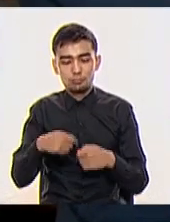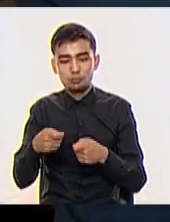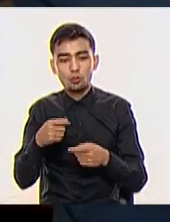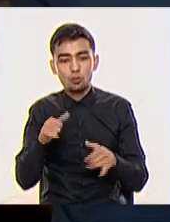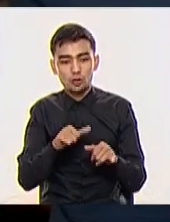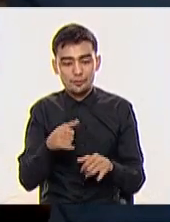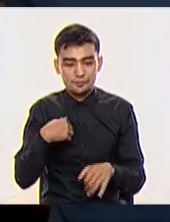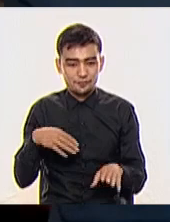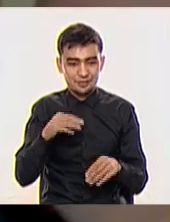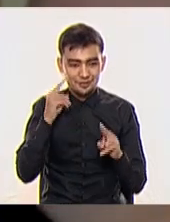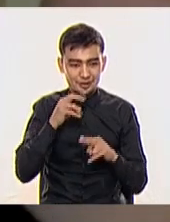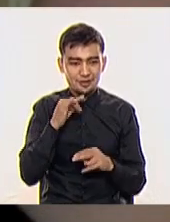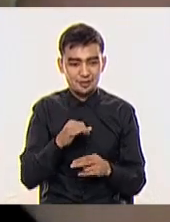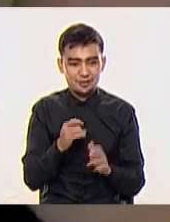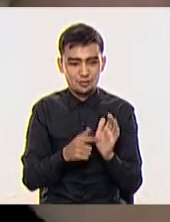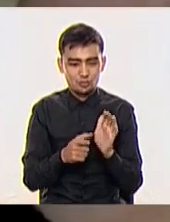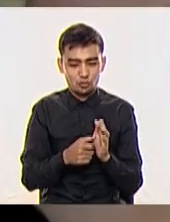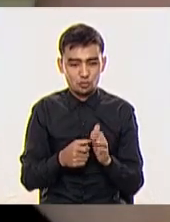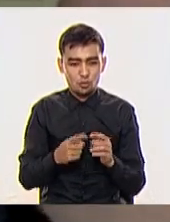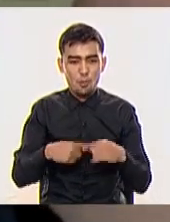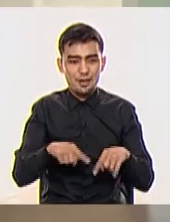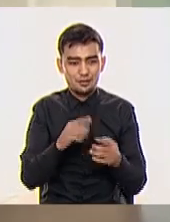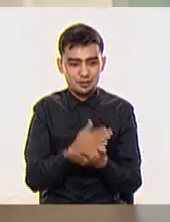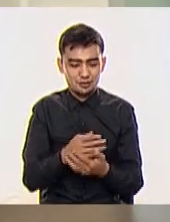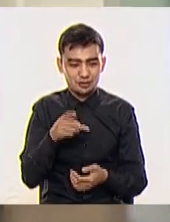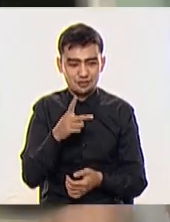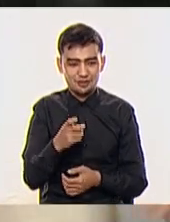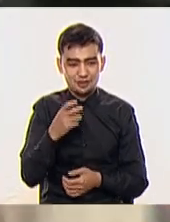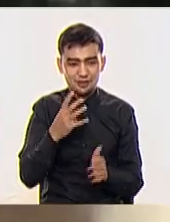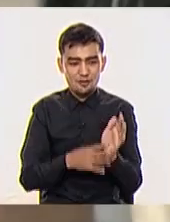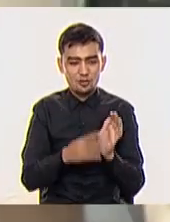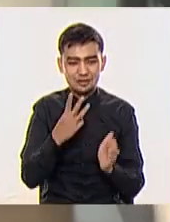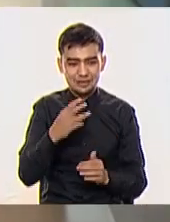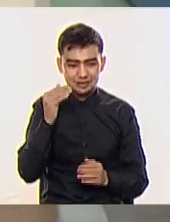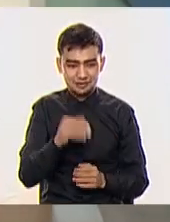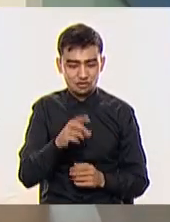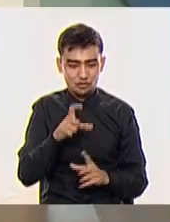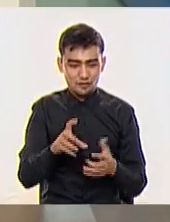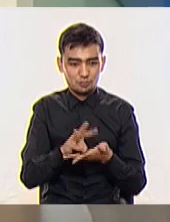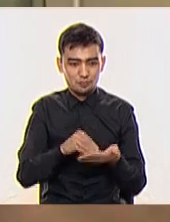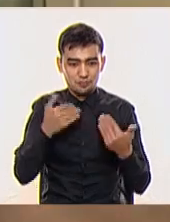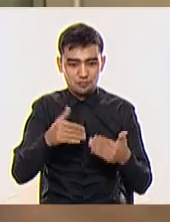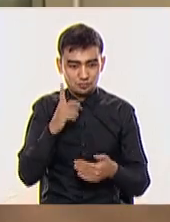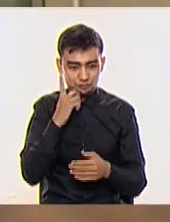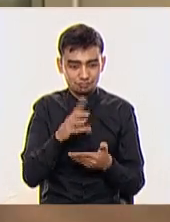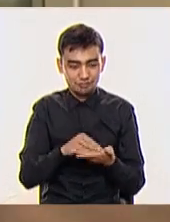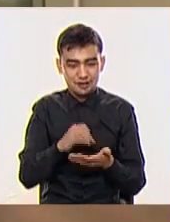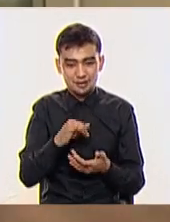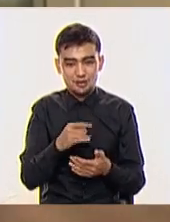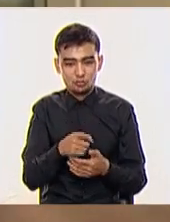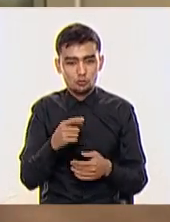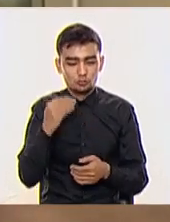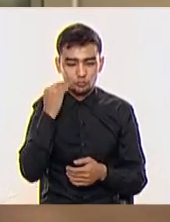приложение применяют около 700 объектов его скачали 293 тысячи пользователей пилотный проект назвали